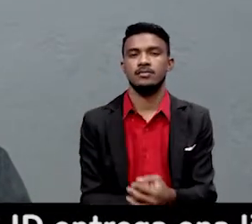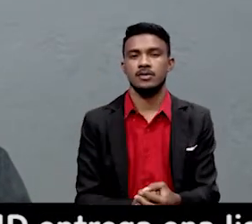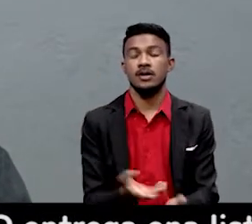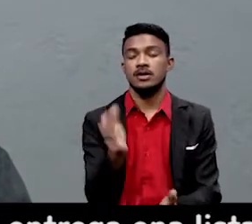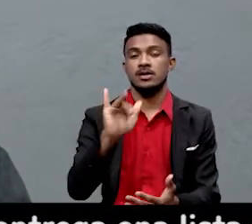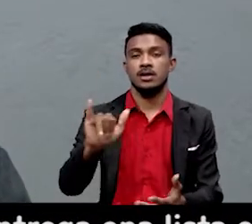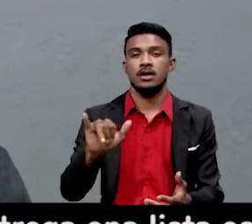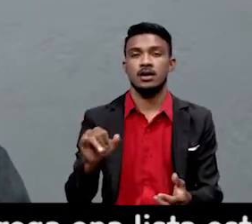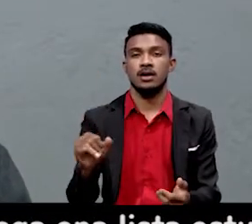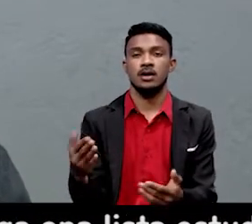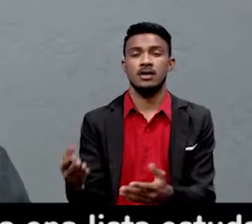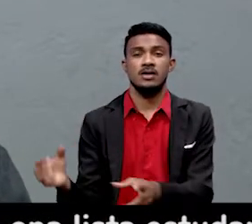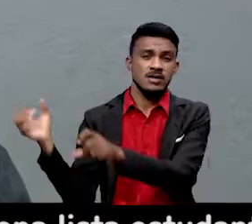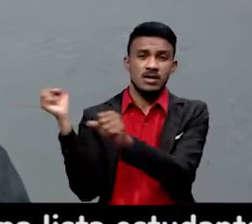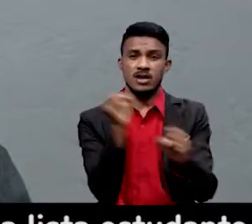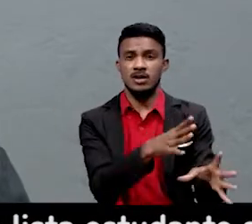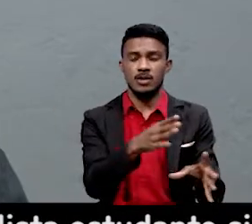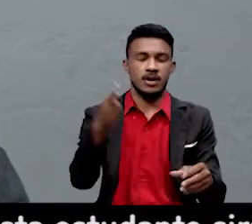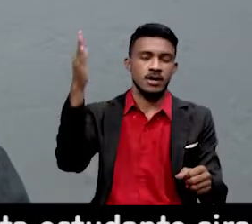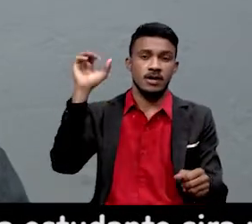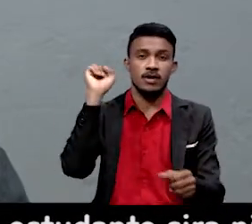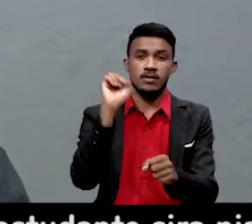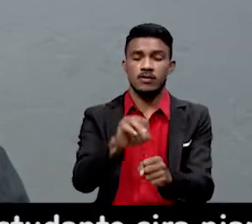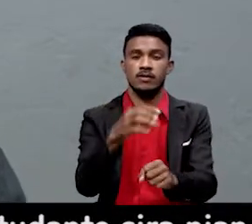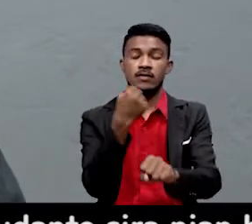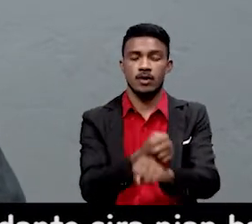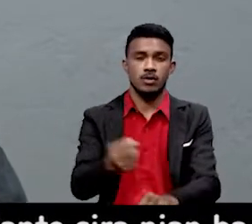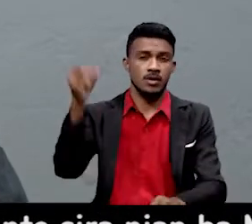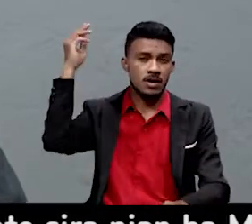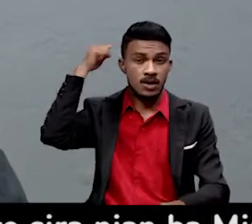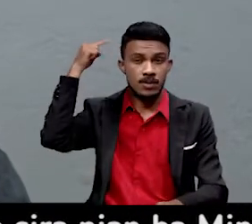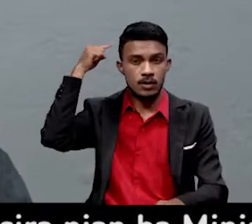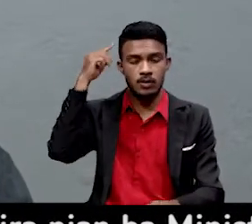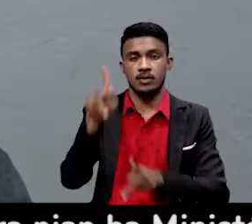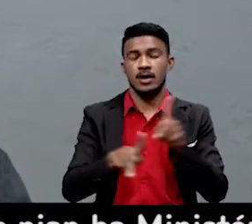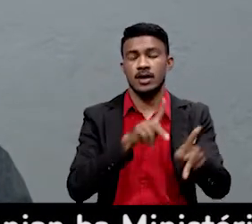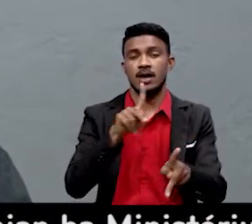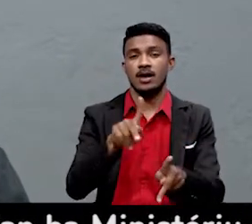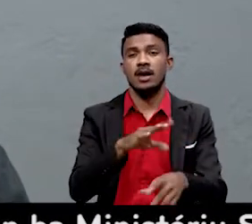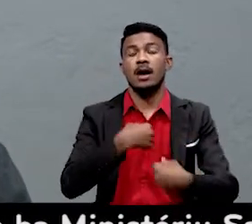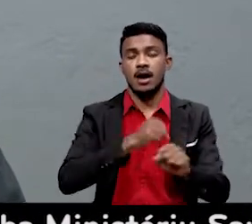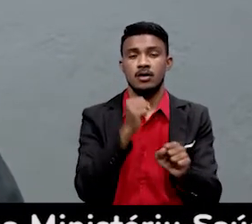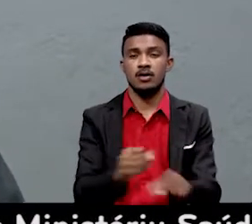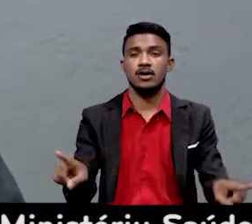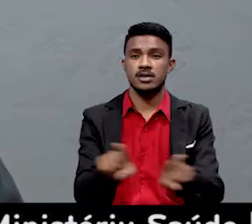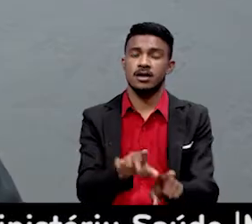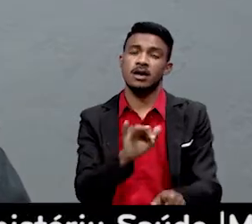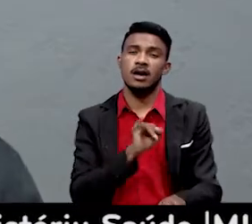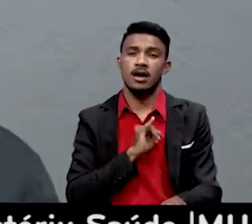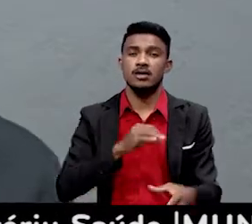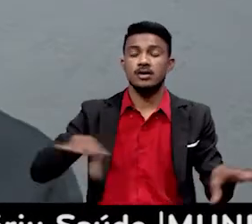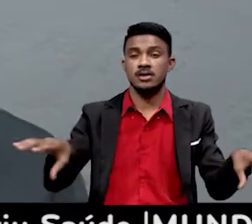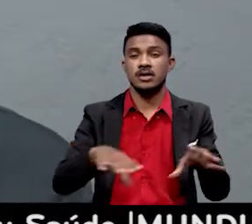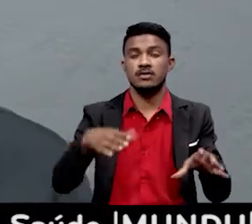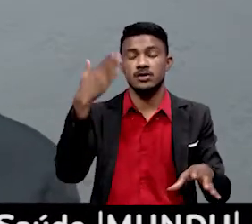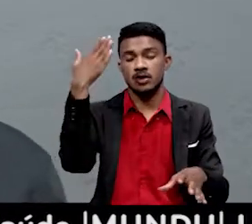sira hori riba bah emaniulu patuk riba ba emni ulu. Ida ne ma kalu hane sang hau musna tone hau servisu analisa